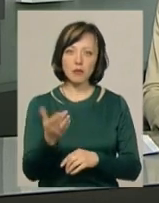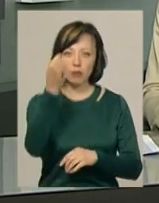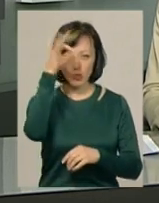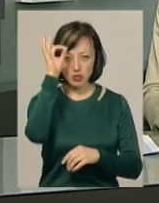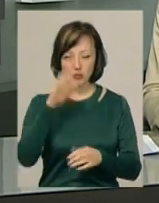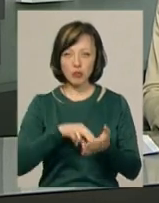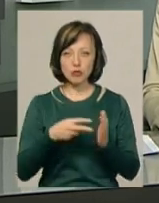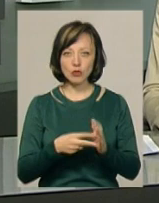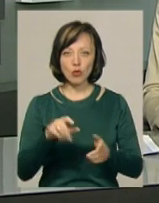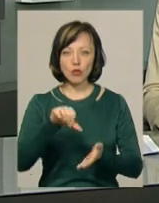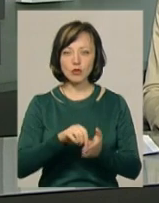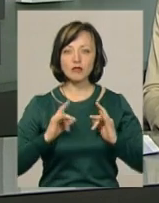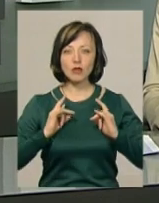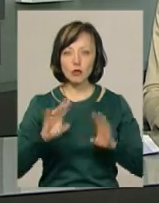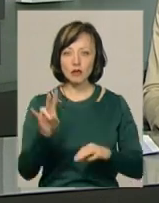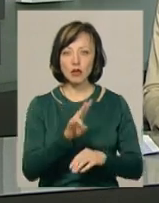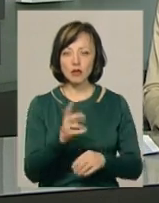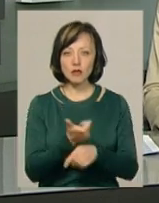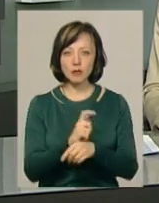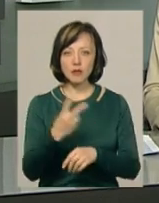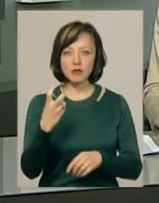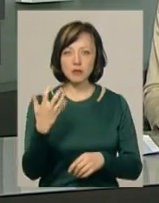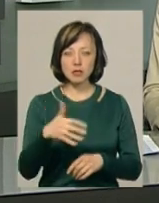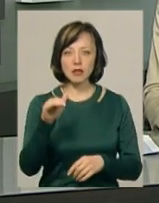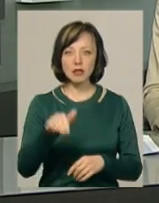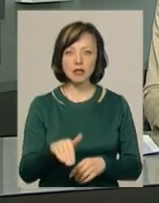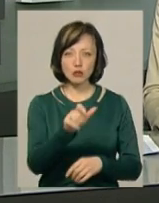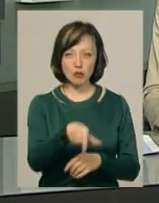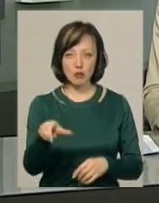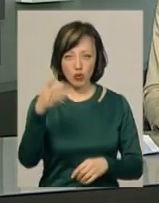прогнозується, що участь у святкових відправах візьмуть понад 250 тисяч